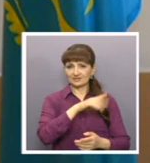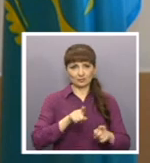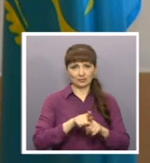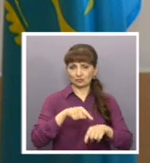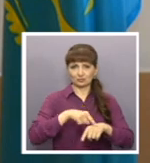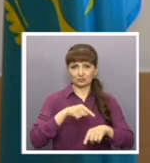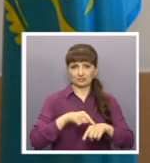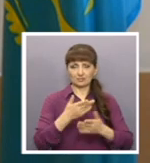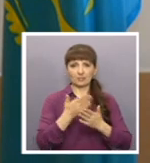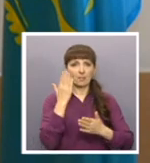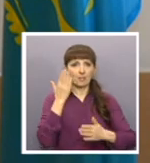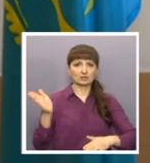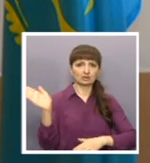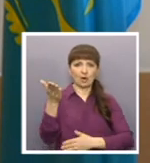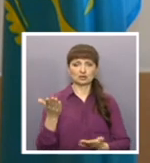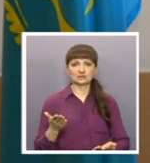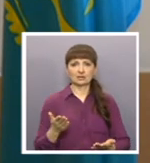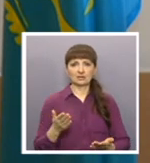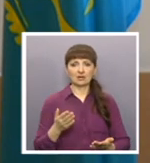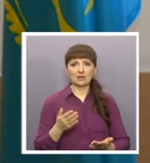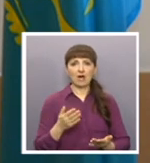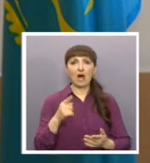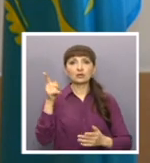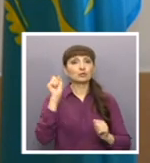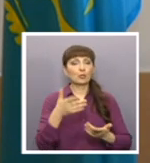дал ему по шее, а тот мог дать прямо